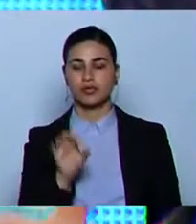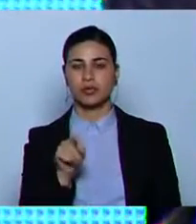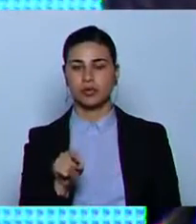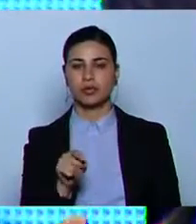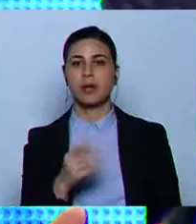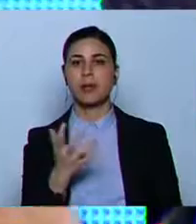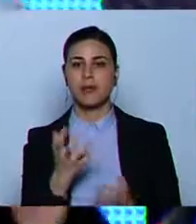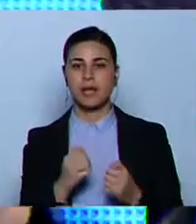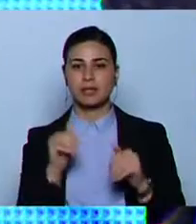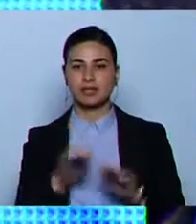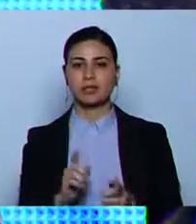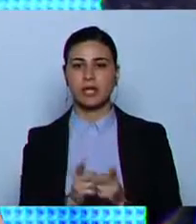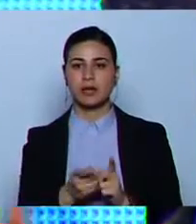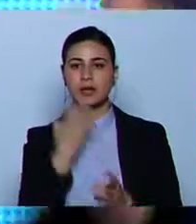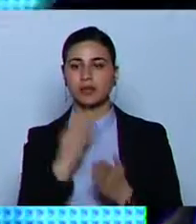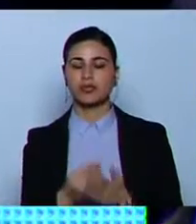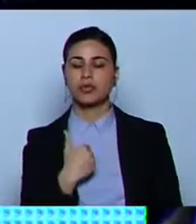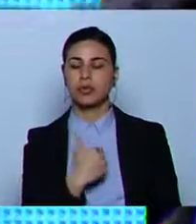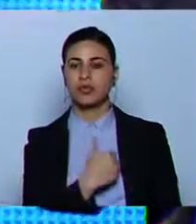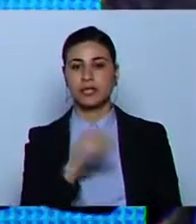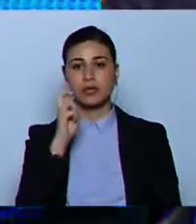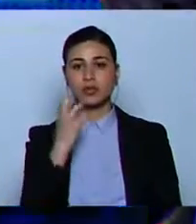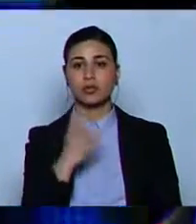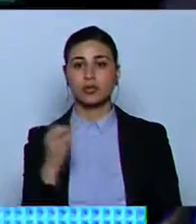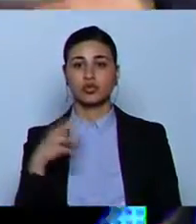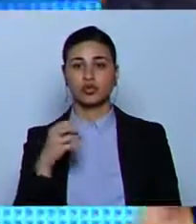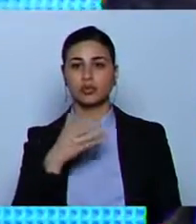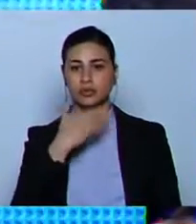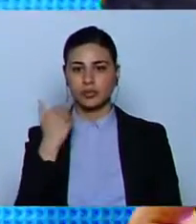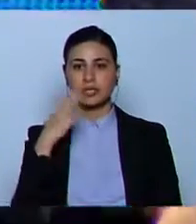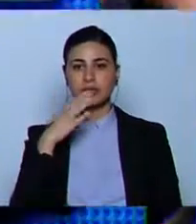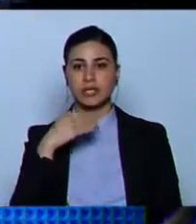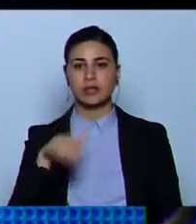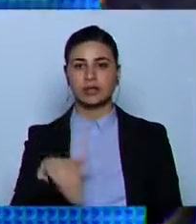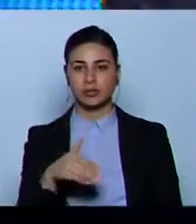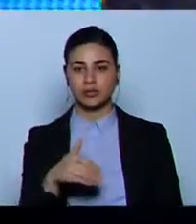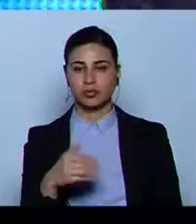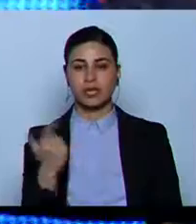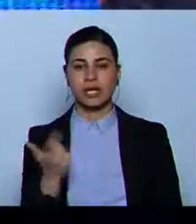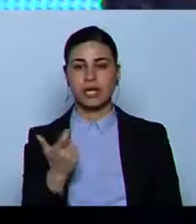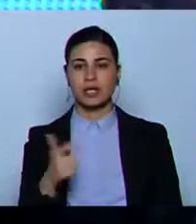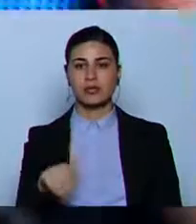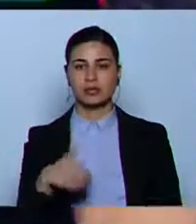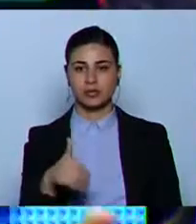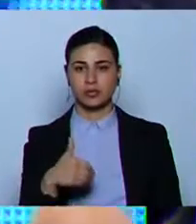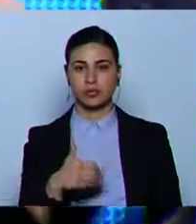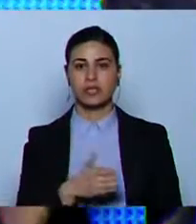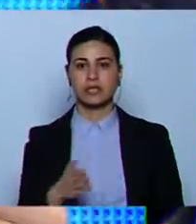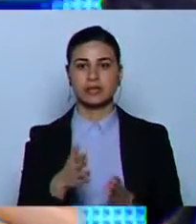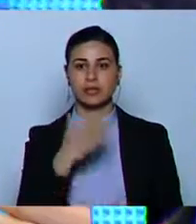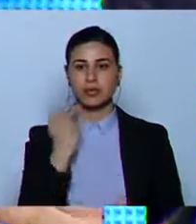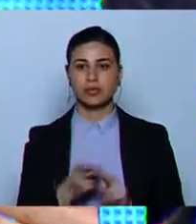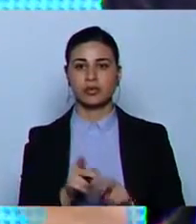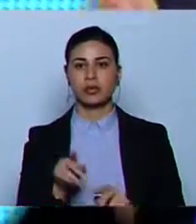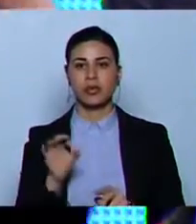მოლბერტზე მიიღებს გადაწყვეტილებას, არ ჩვენ გვინდა ხელისუფლება, რომელიც შუქი რომ არ არის, წყალი რომ არ არის, გაზი და გზა რომ არ არის, აი